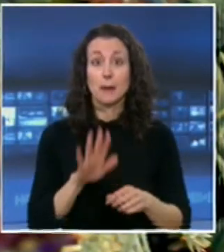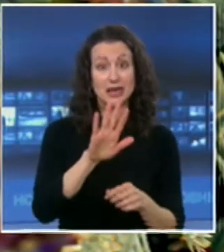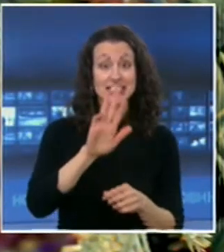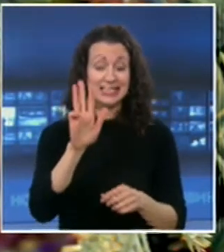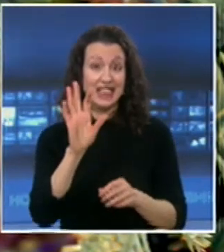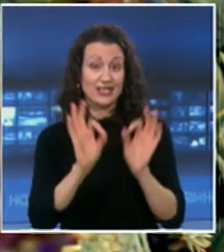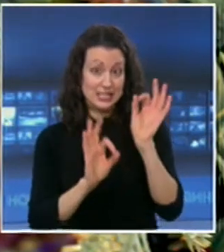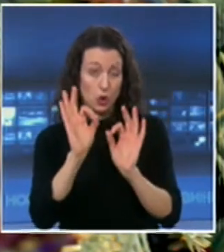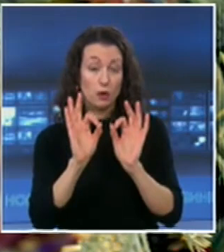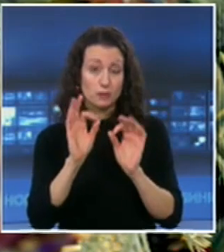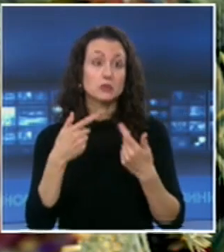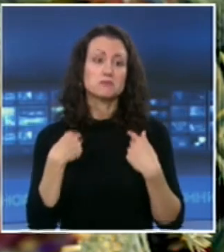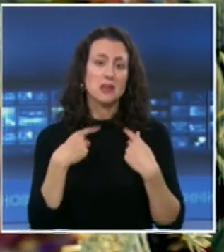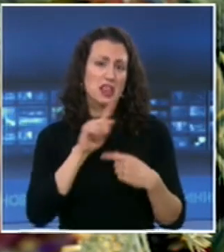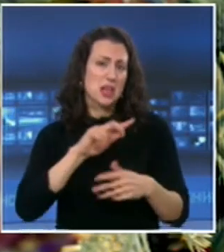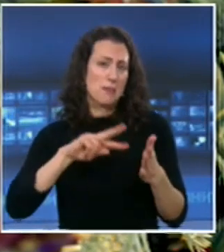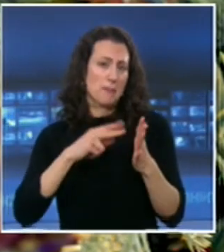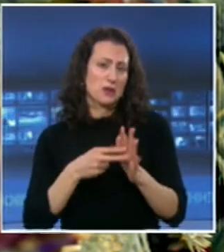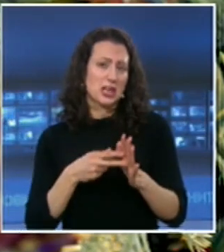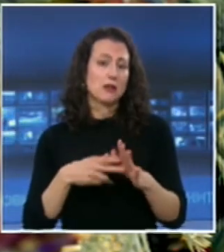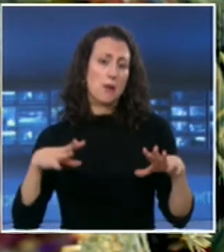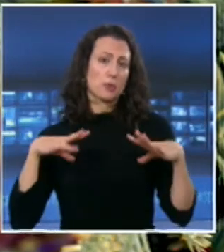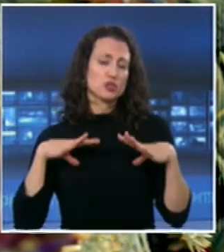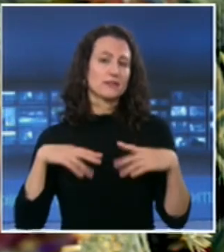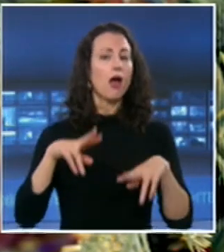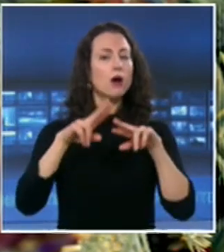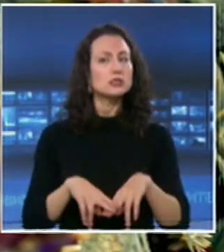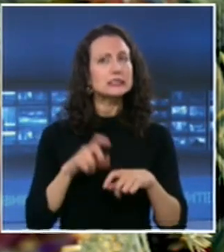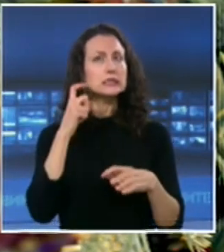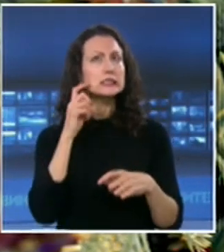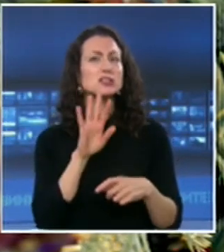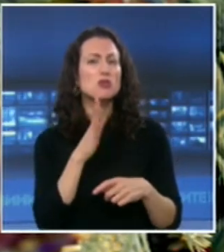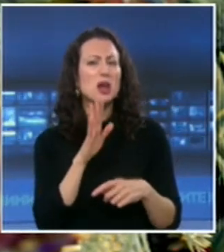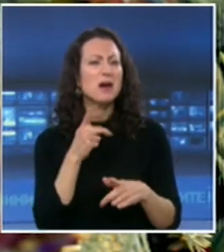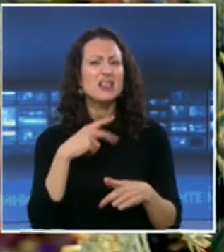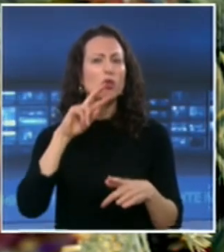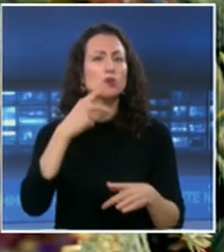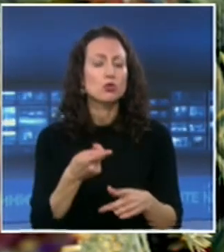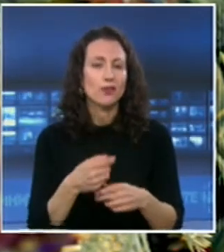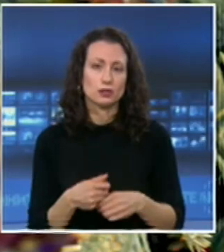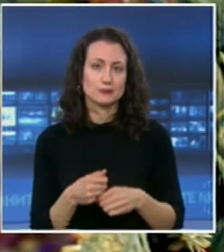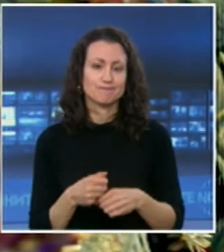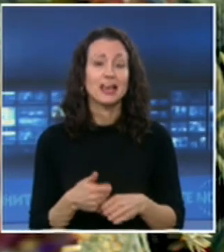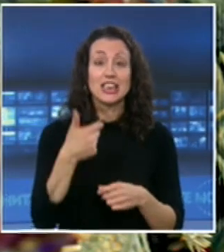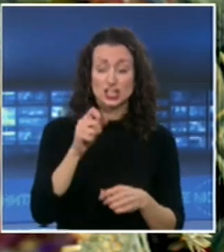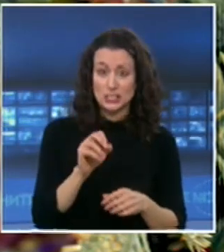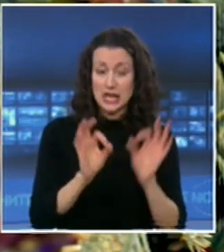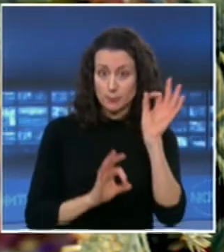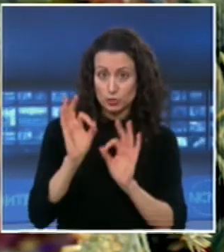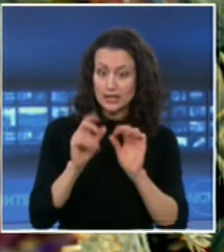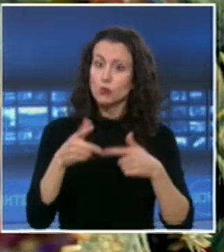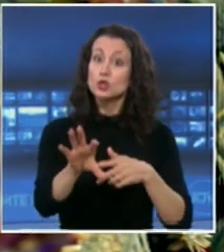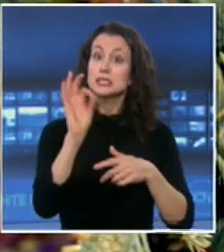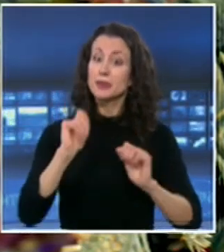59,5% не планират никаква почивка, а останалите се колебаят в отговора си. 60% от тези, които ще изберат